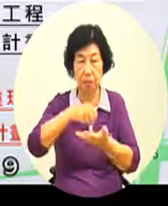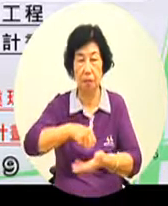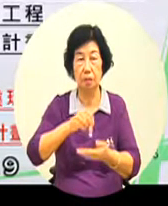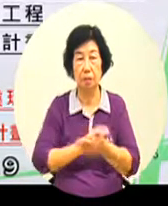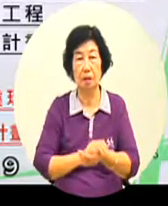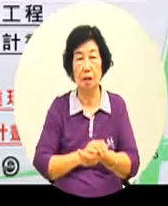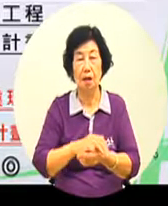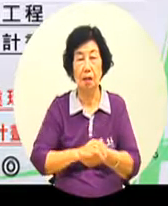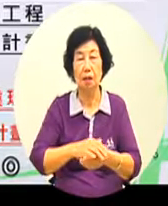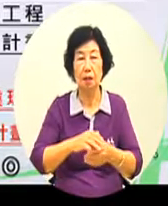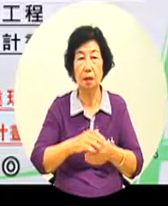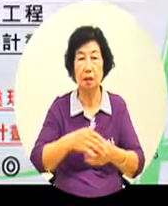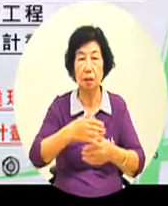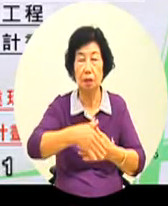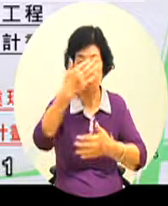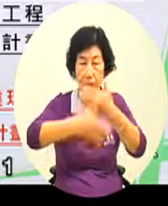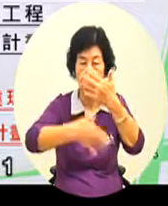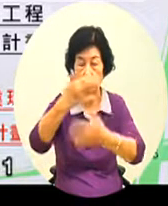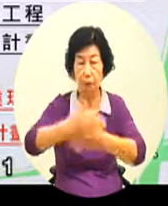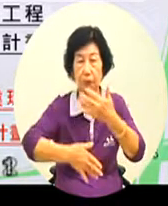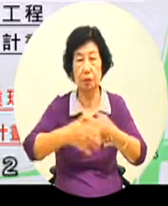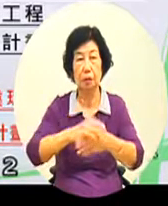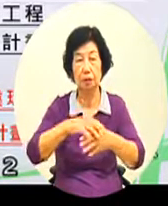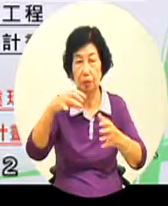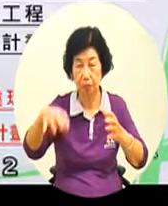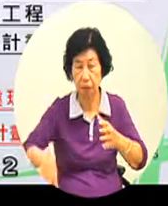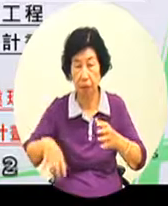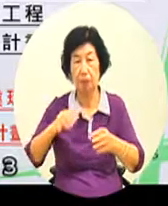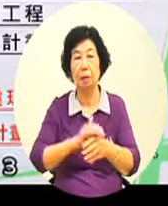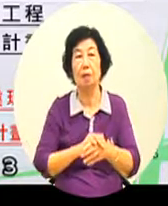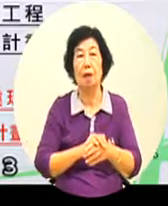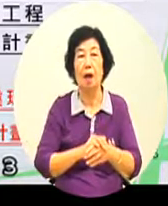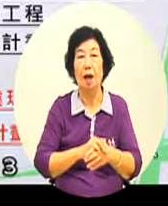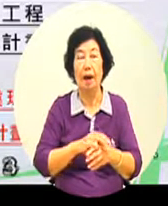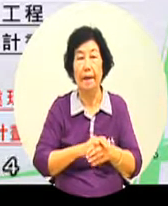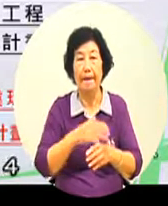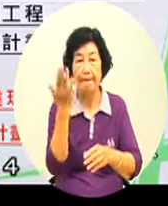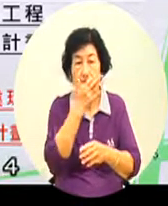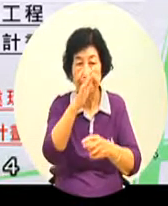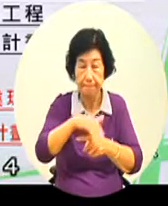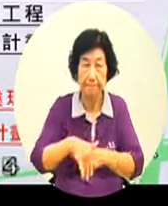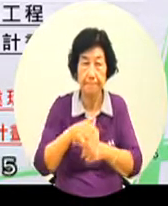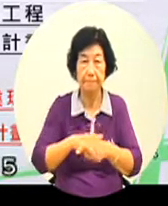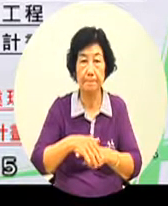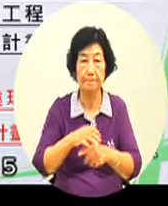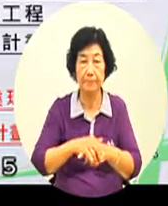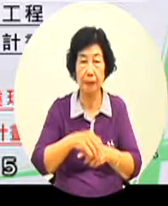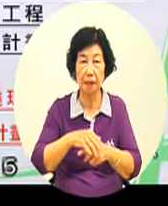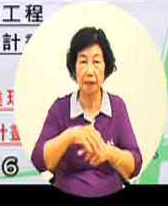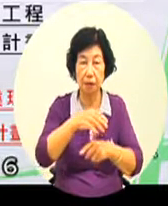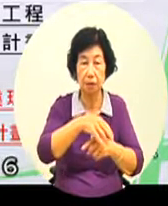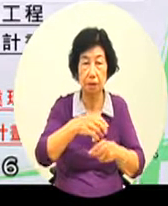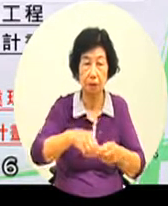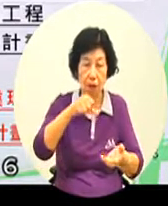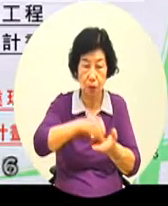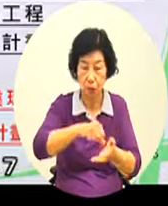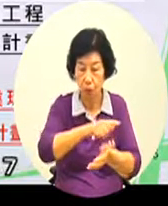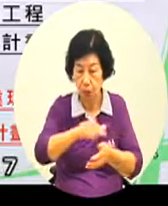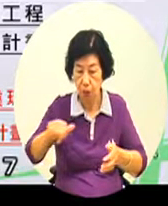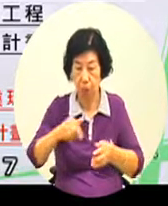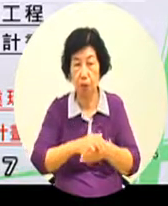戏院的修复跟整个柚子林美浓溪左岸的景观环境营造，也是我们的工作的重点。